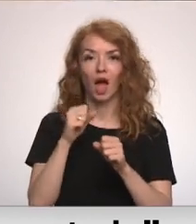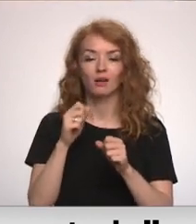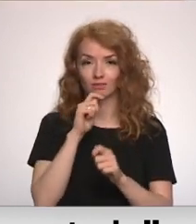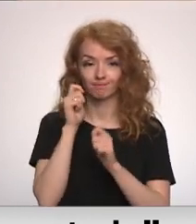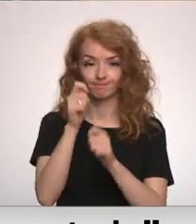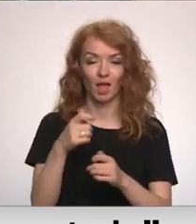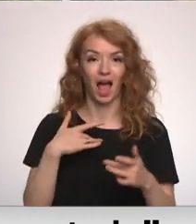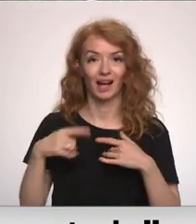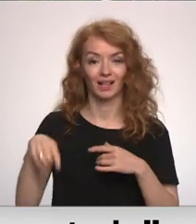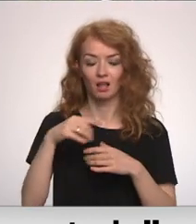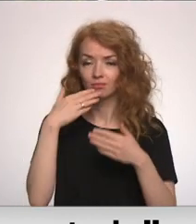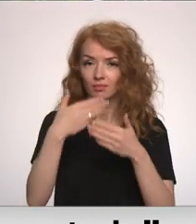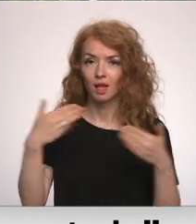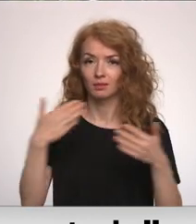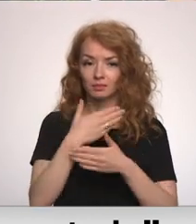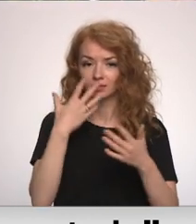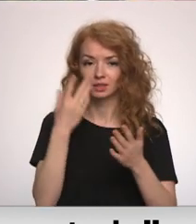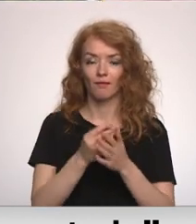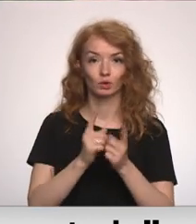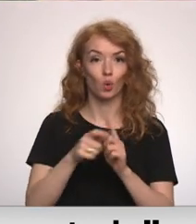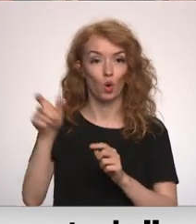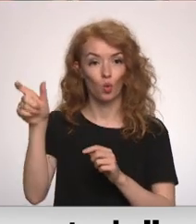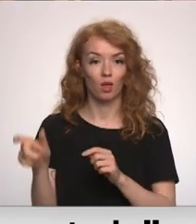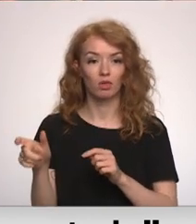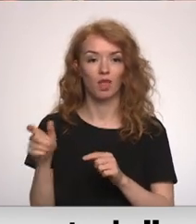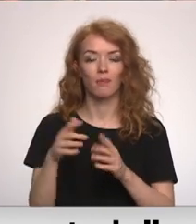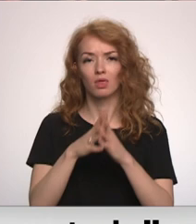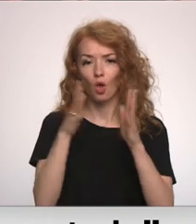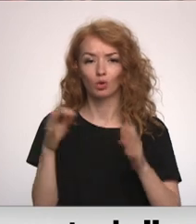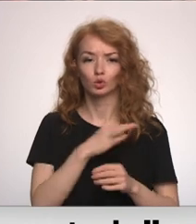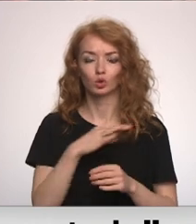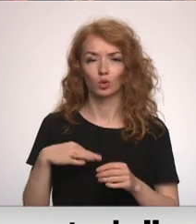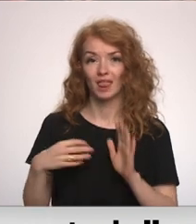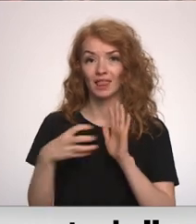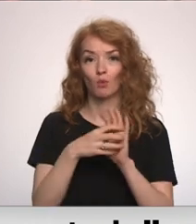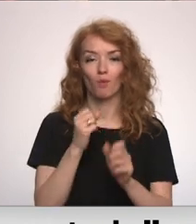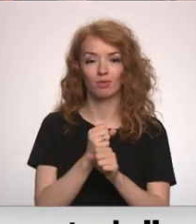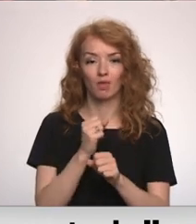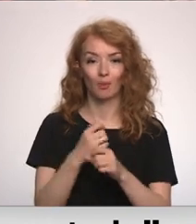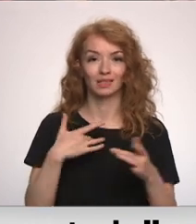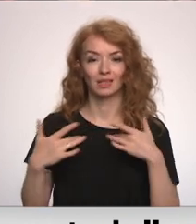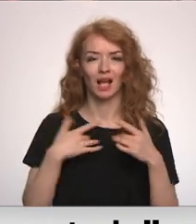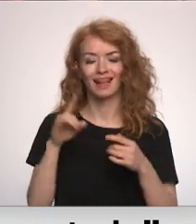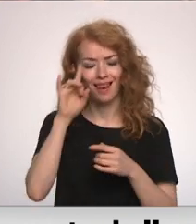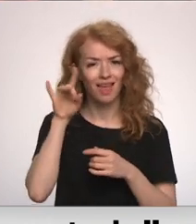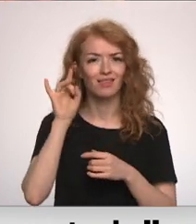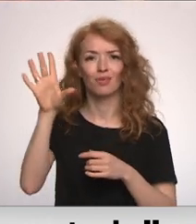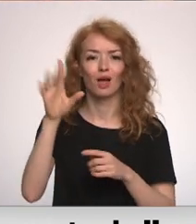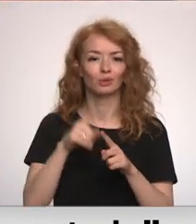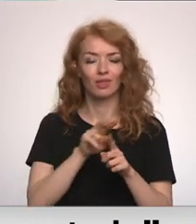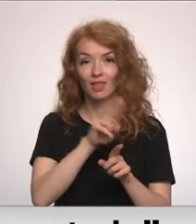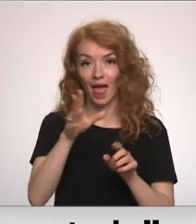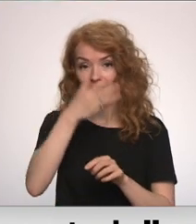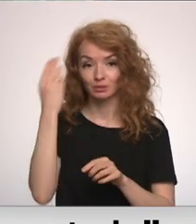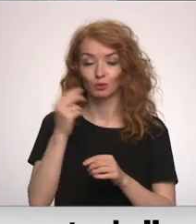aktieri izteikuši pateicību savam skolotājam. Vairākas Krilova studentu diplomdarbu izrādes kļuvušas par leģendāriem un